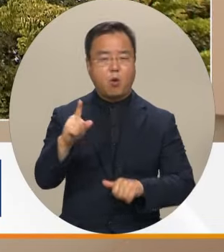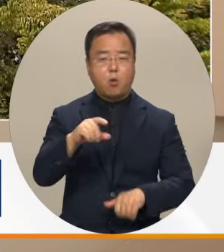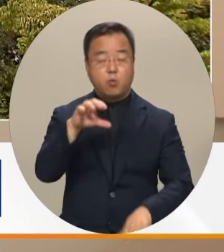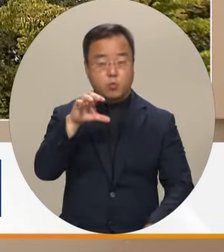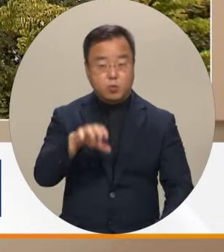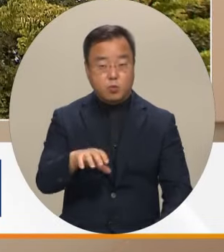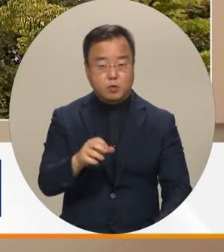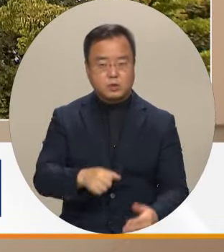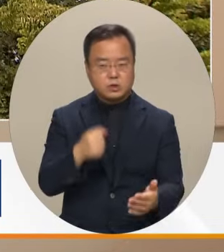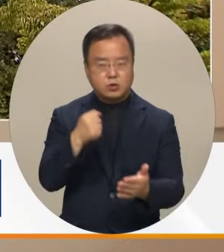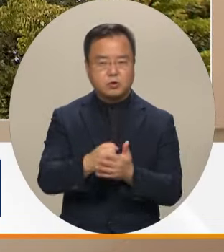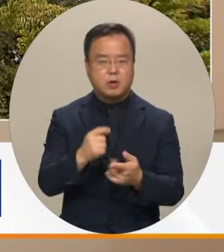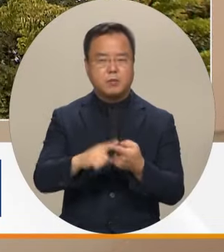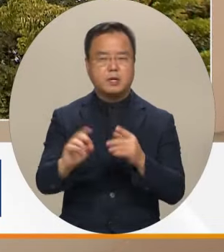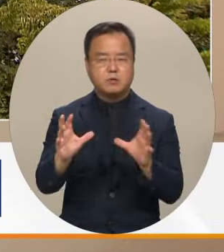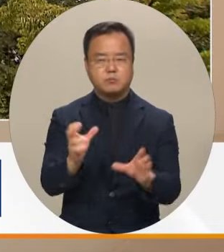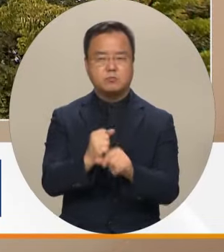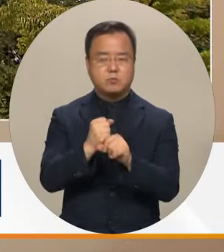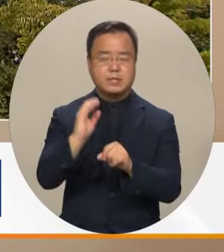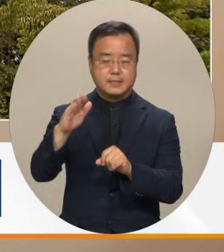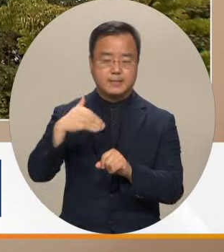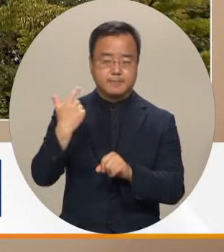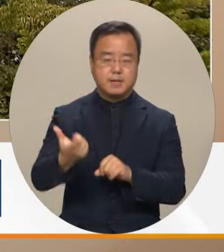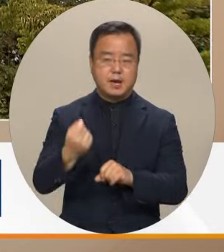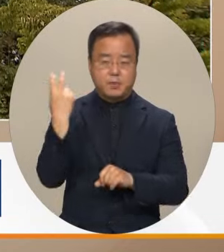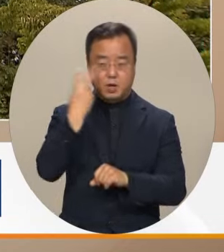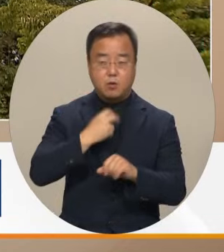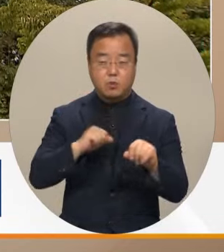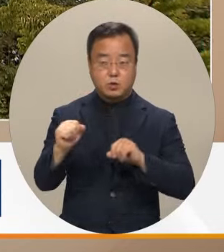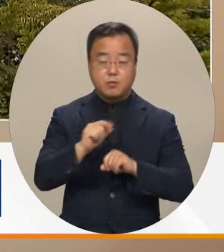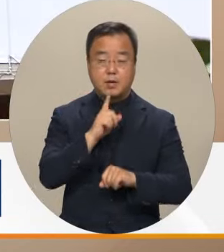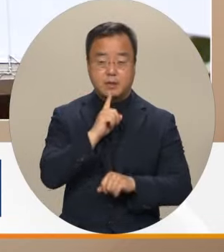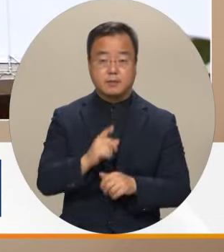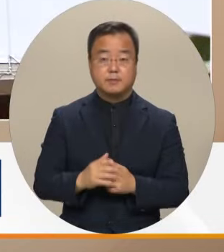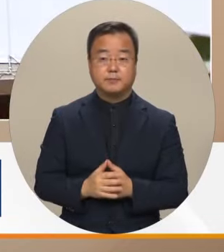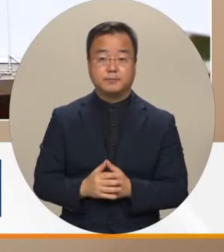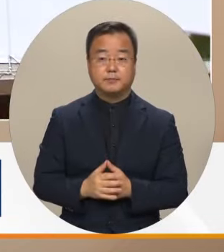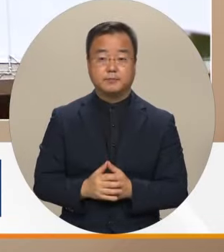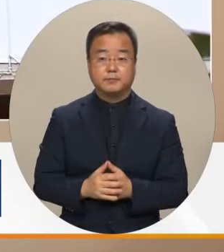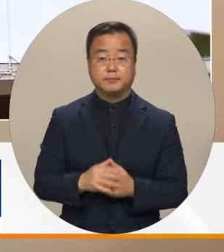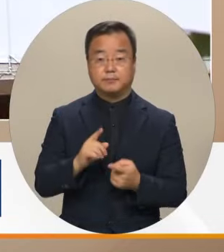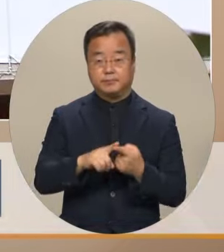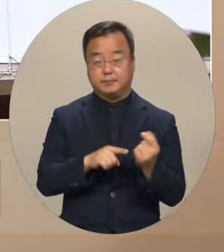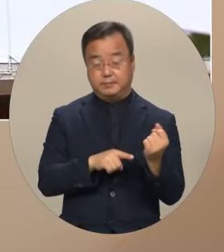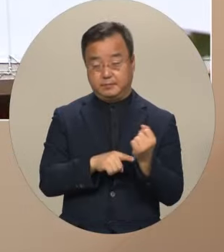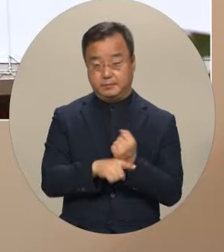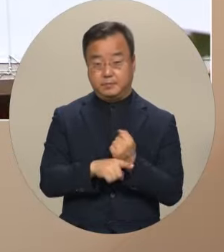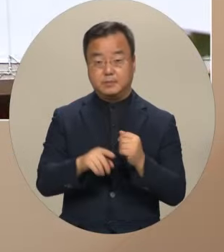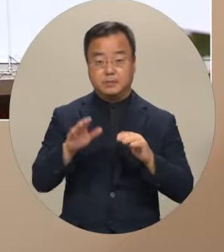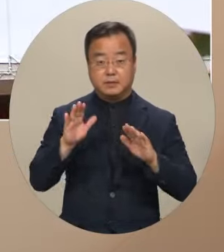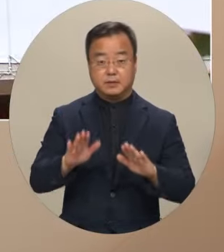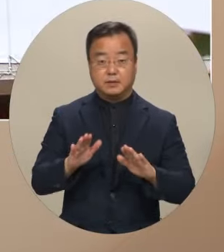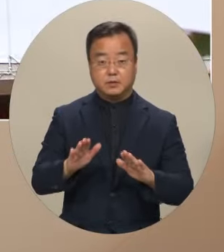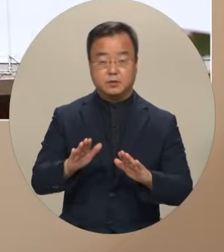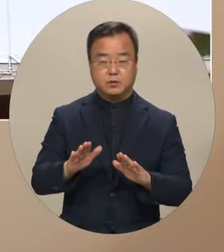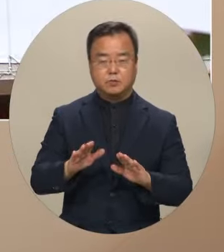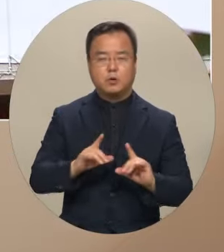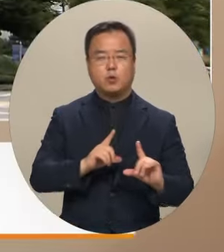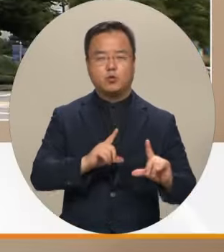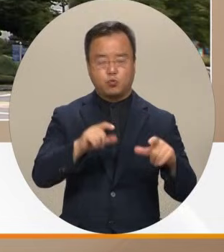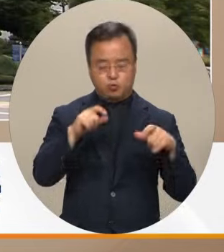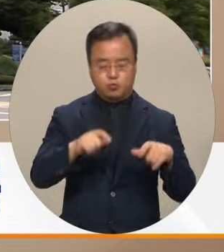수렴해 주면 신속하게 검토하고 추진하겠다 이렇게 밝혔습니다 그래서 이젠 본격적으로 동부권에서